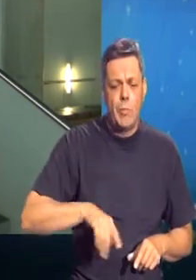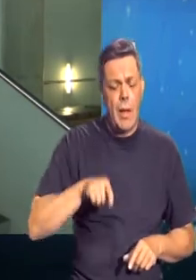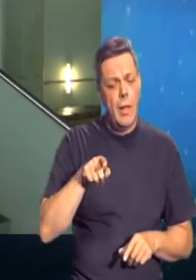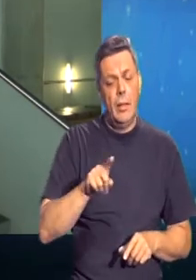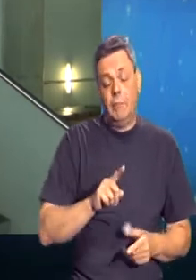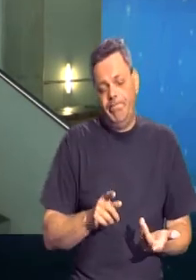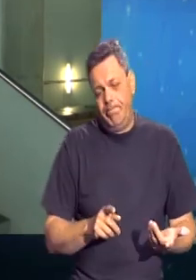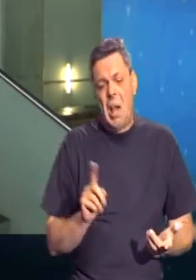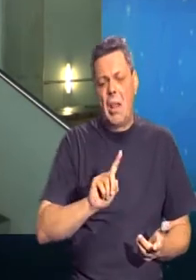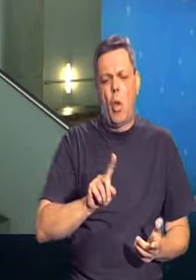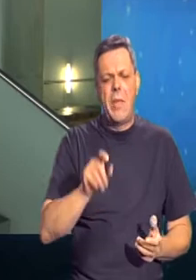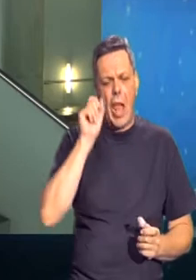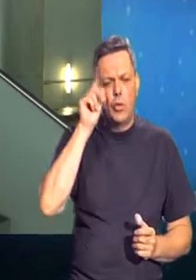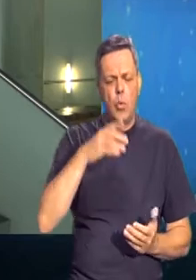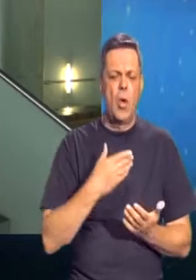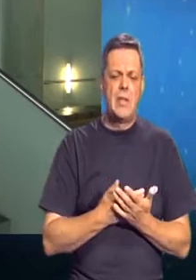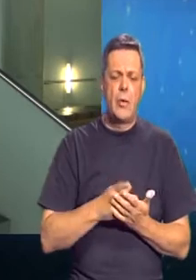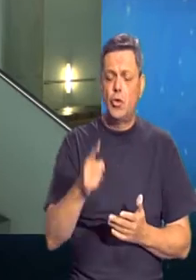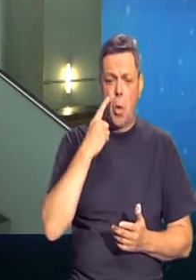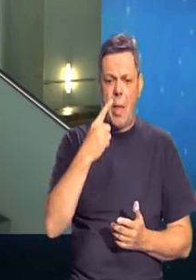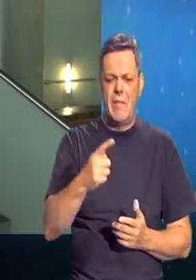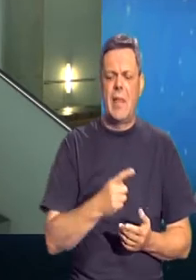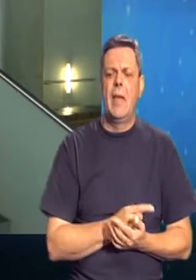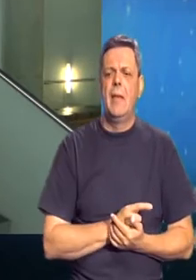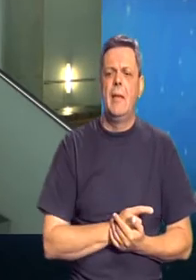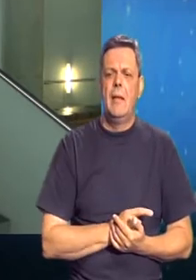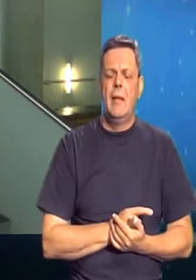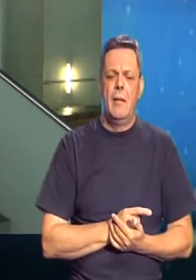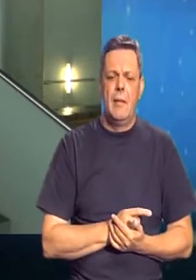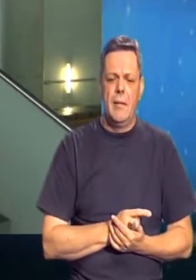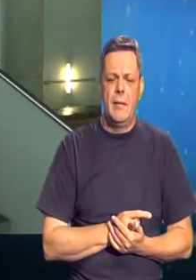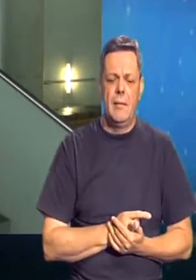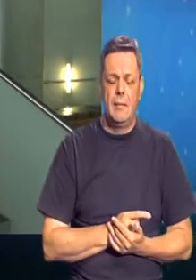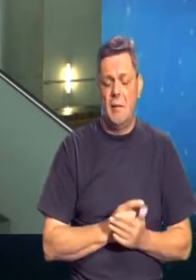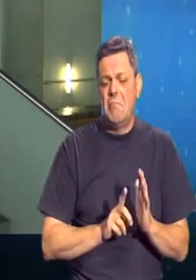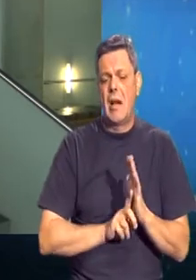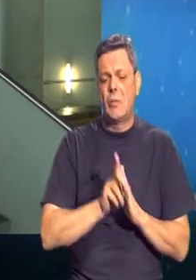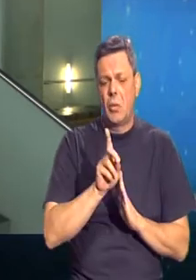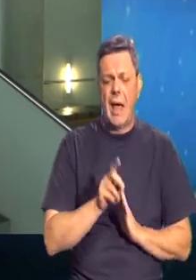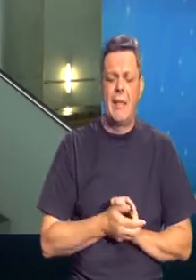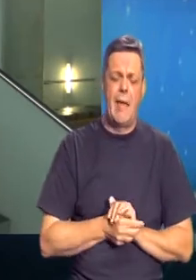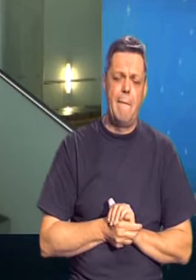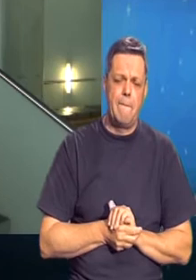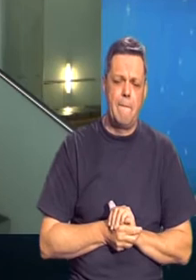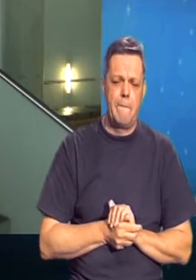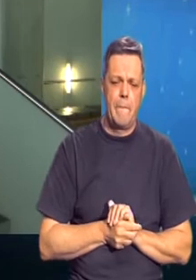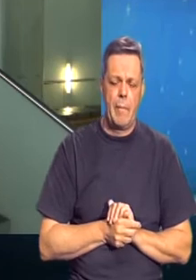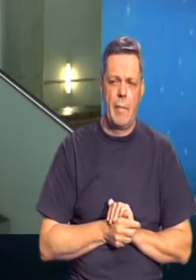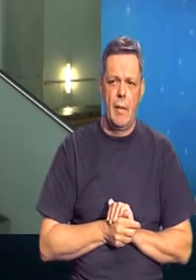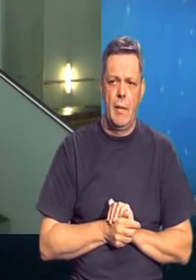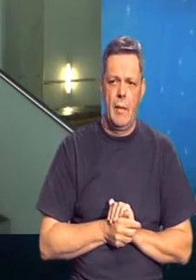im nije za zamjeriti zato što zapravo ne vide nekakve potencijalne rezultate ili ishod svega